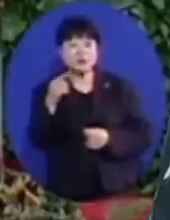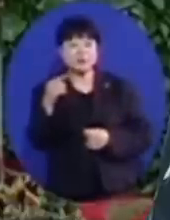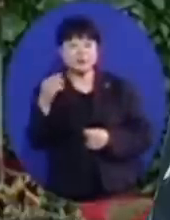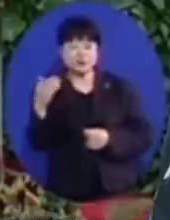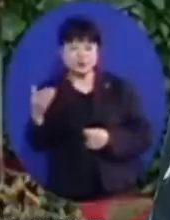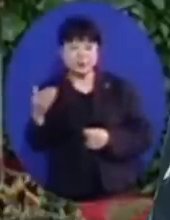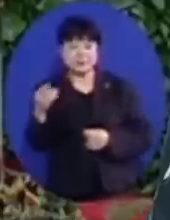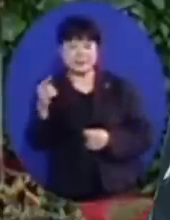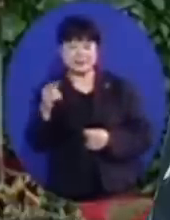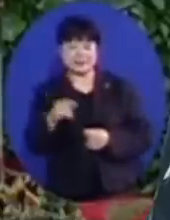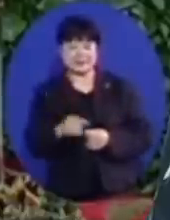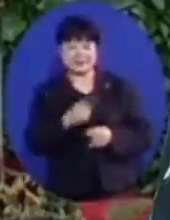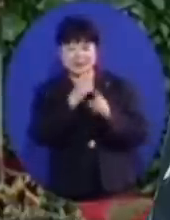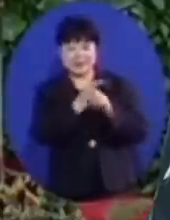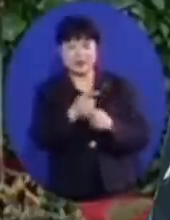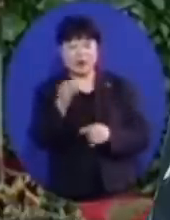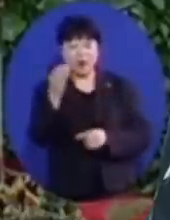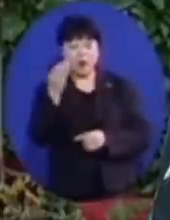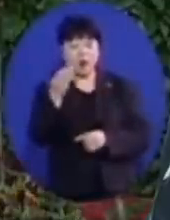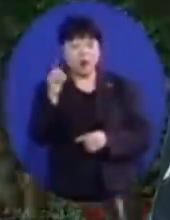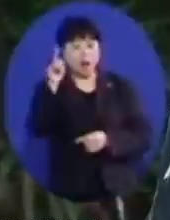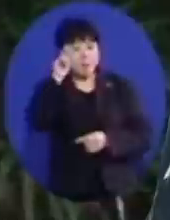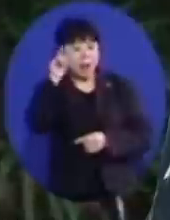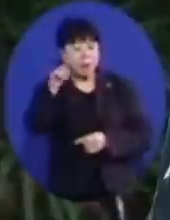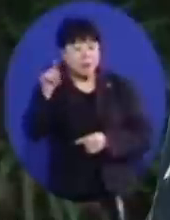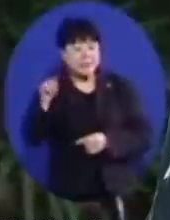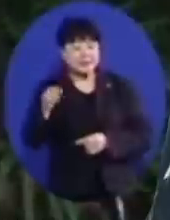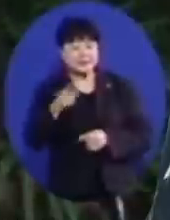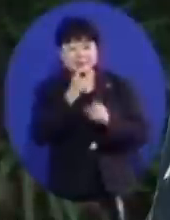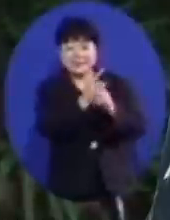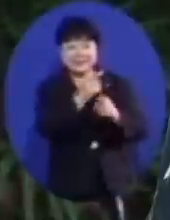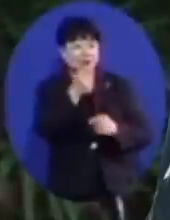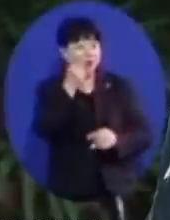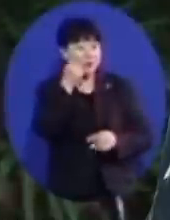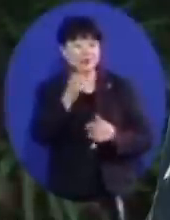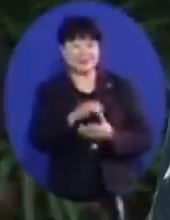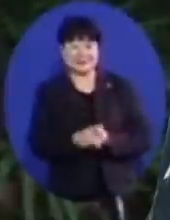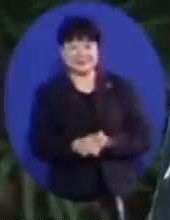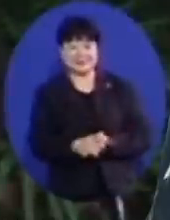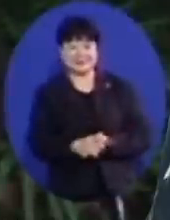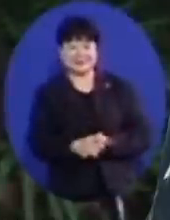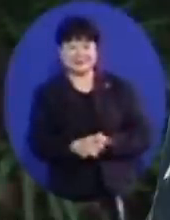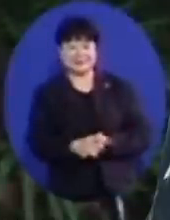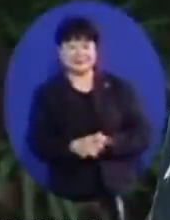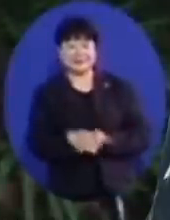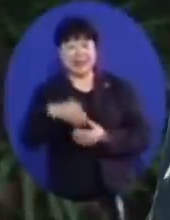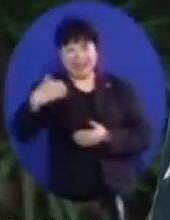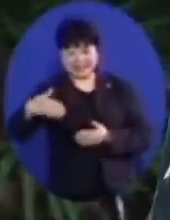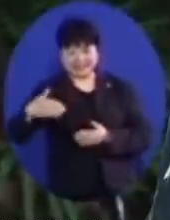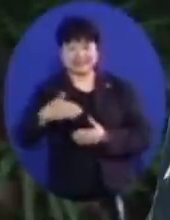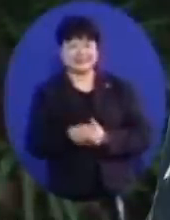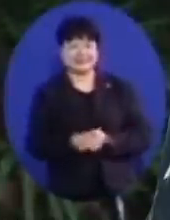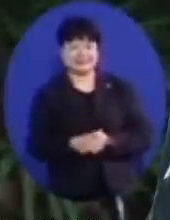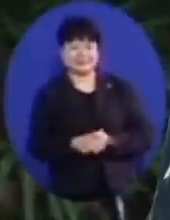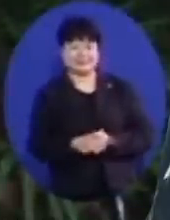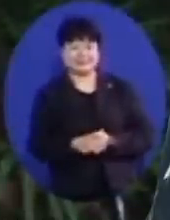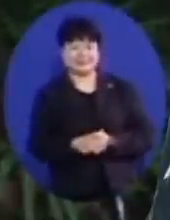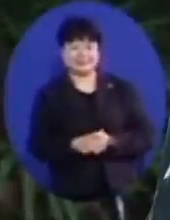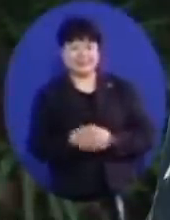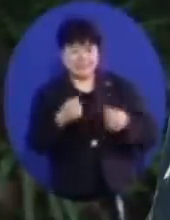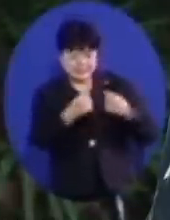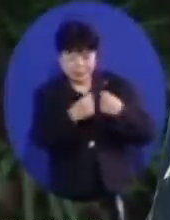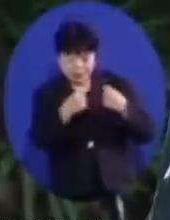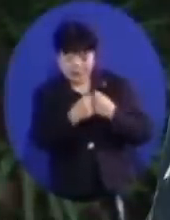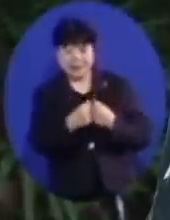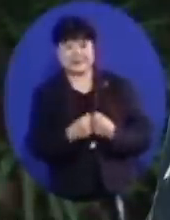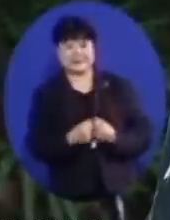있는 사람이 있을런지만도 100%이긴 사람 아직 나는 보지를 못했었습니다 그러나 싸워야